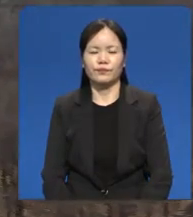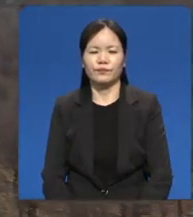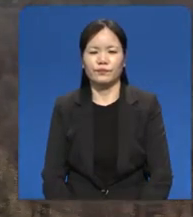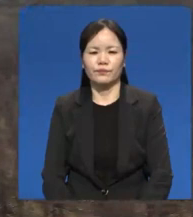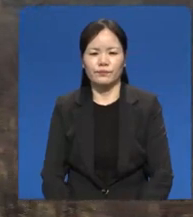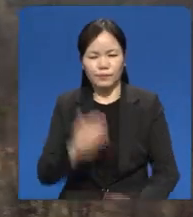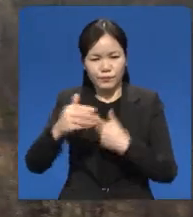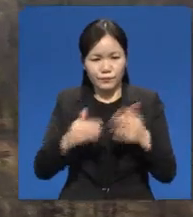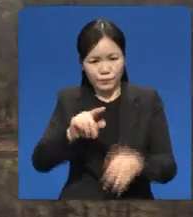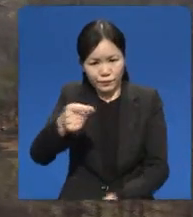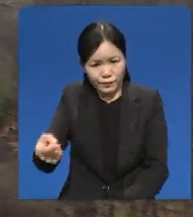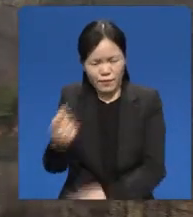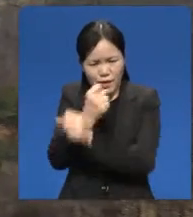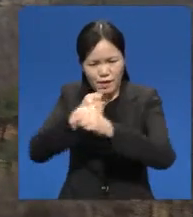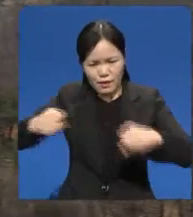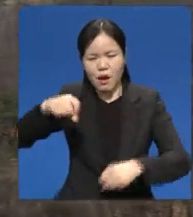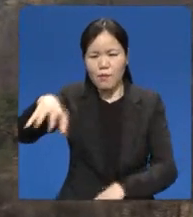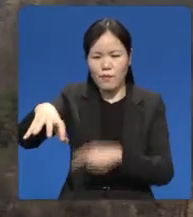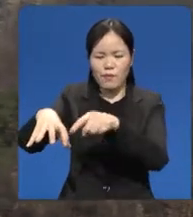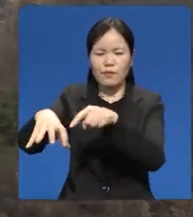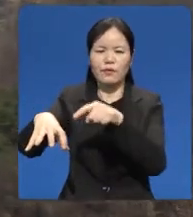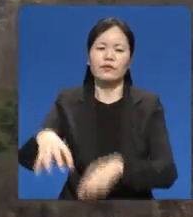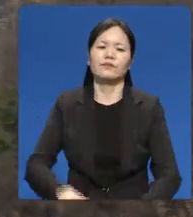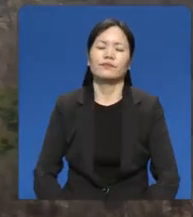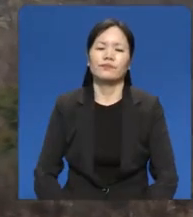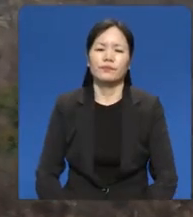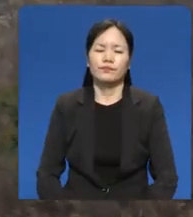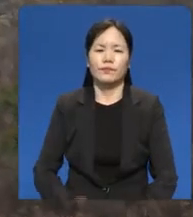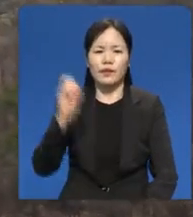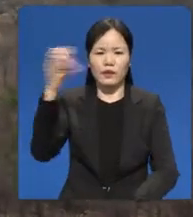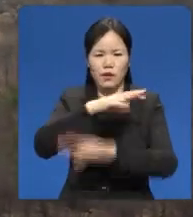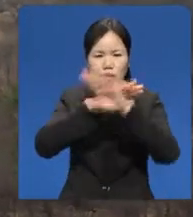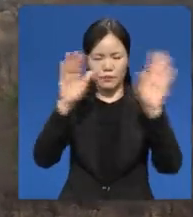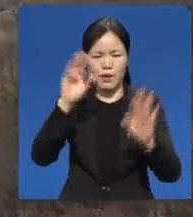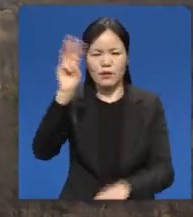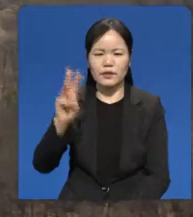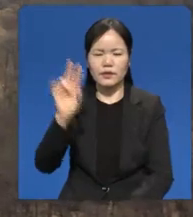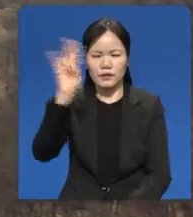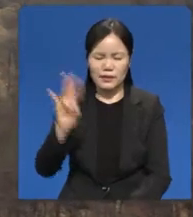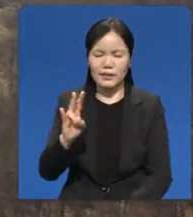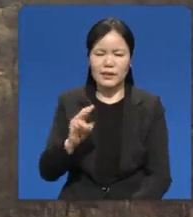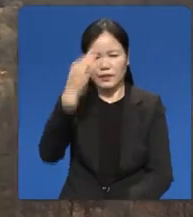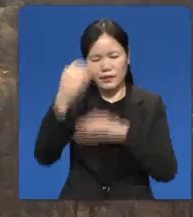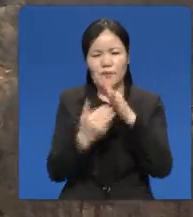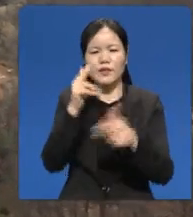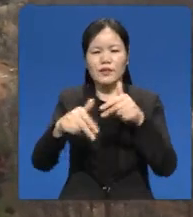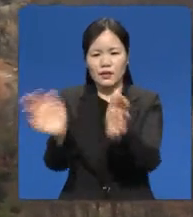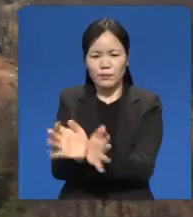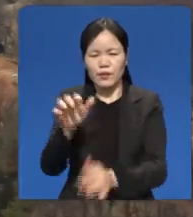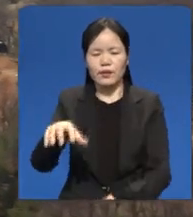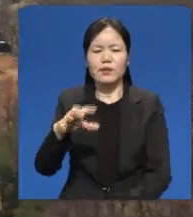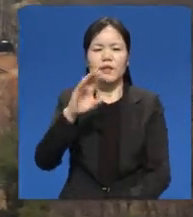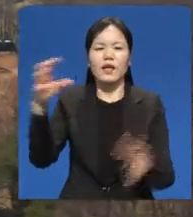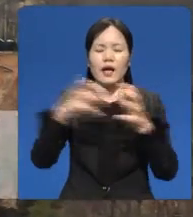고속도로 옆으로 거대한 부지가 드러납니다 광명 시흥 첨단산업단지 입니다 총